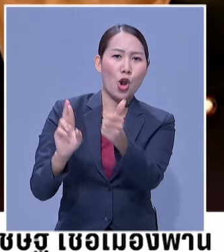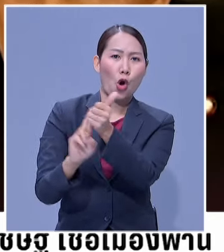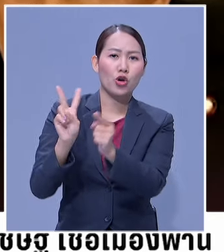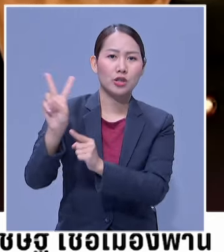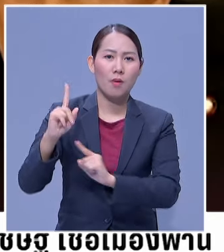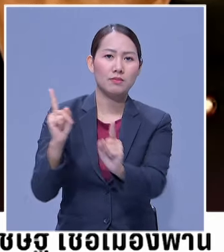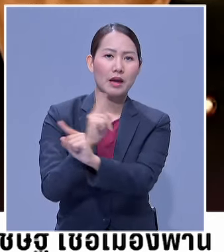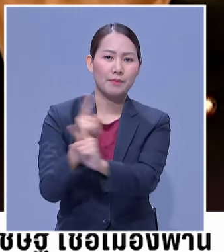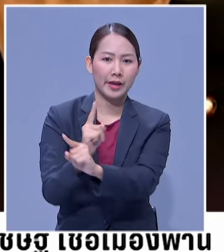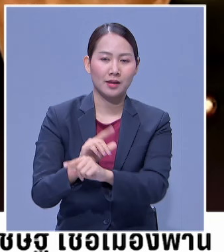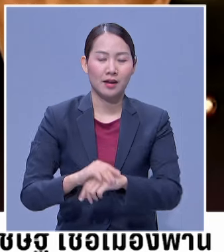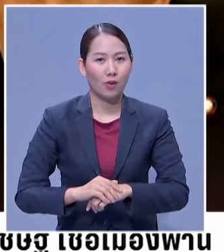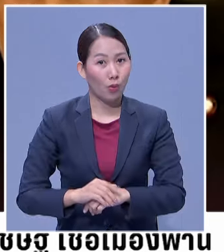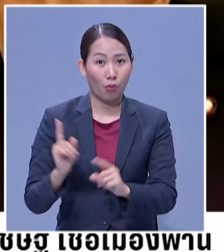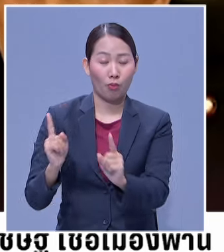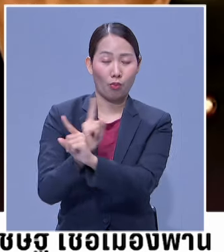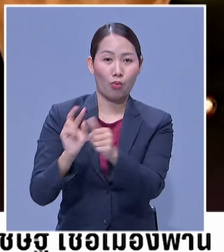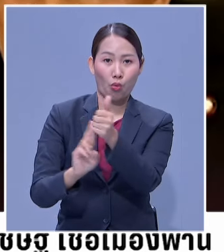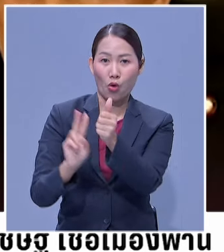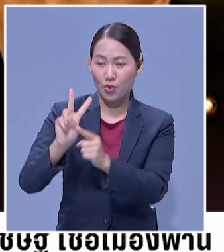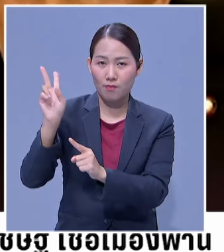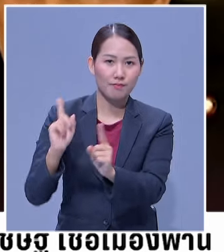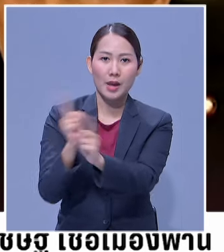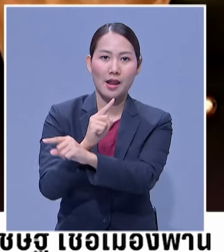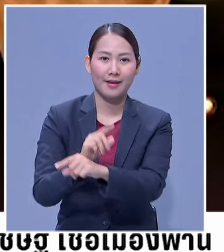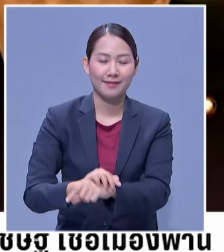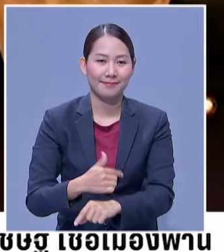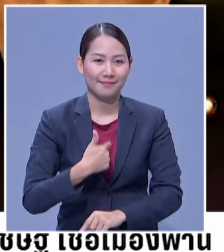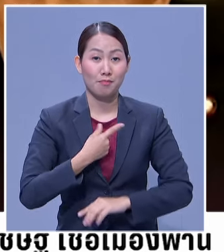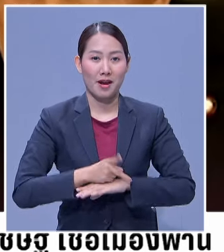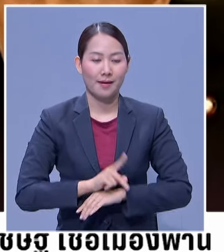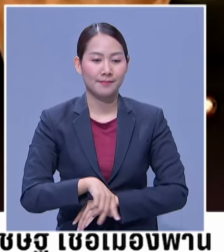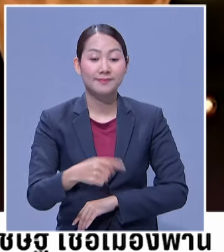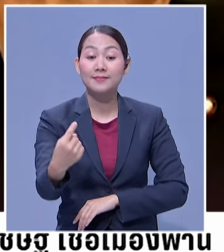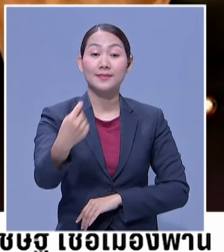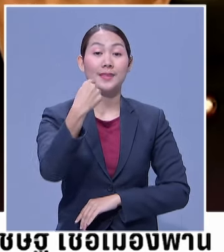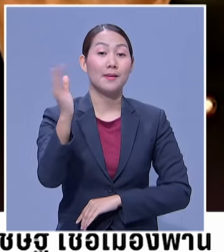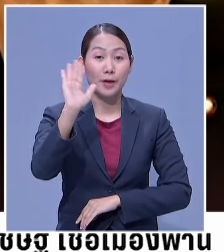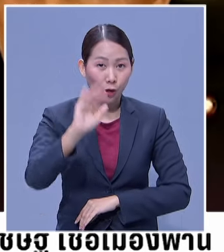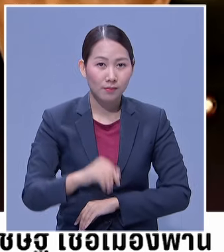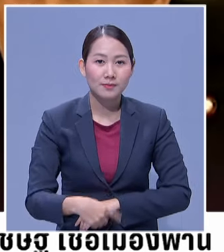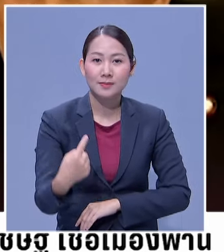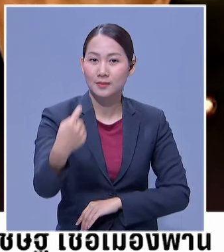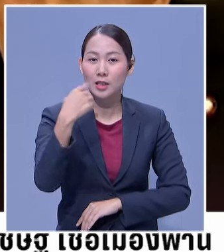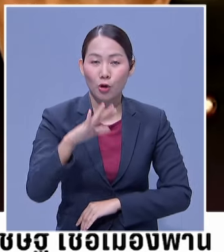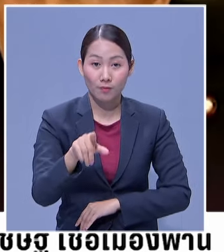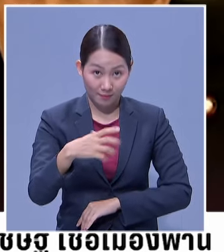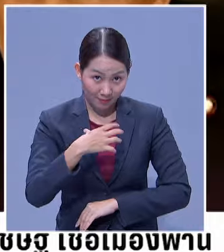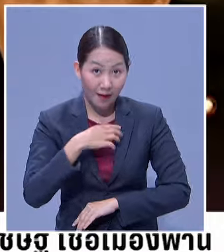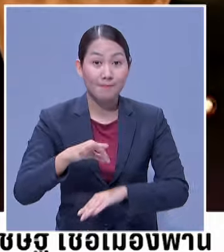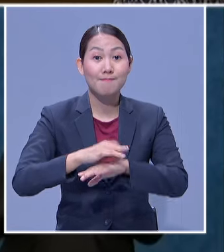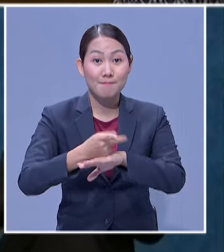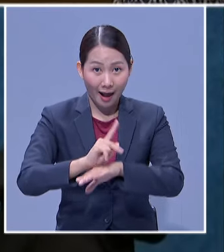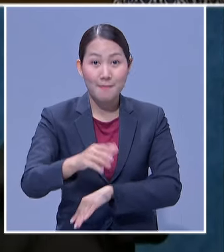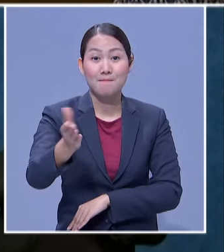เลยเออหน้าตึงเลยตอนนั้นเนะฮะแล้วคุณพิเชษฐก็ตอบกลับมาว่าไม่ต้องชี้หน้าอยากเป็นก็ขึ้นมาแหมแต่จำกันได้ใช่